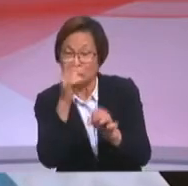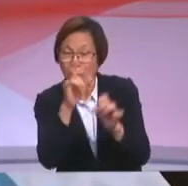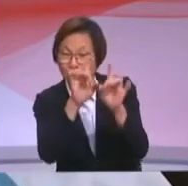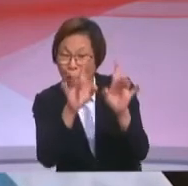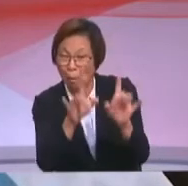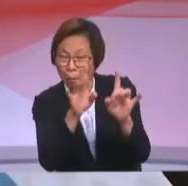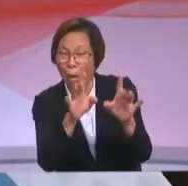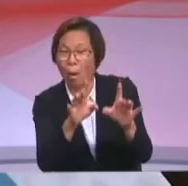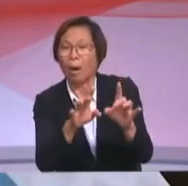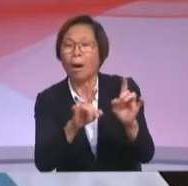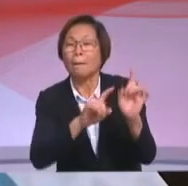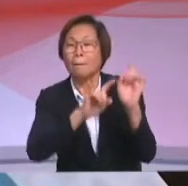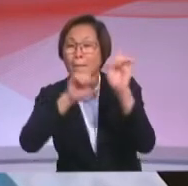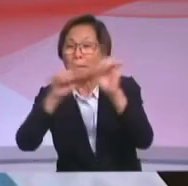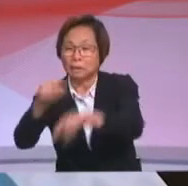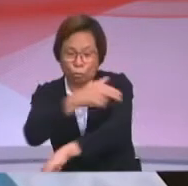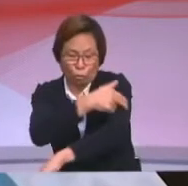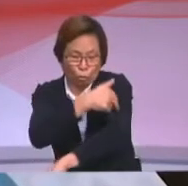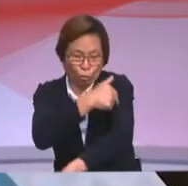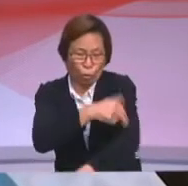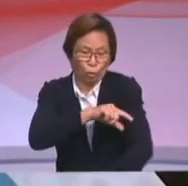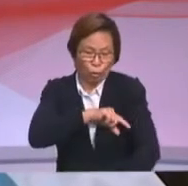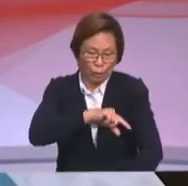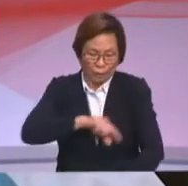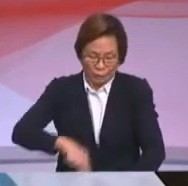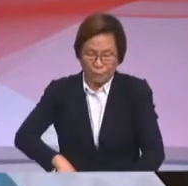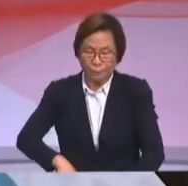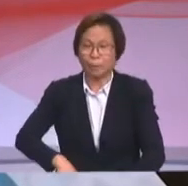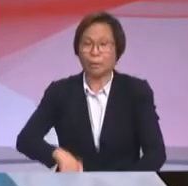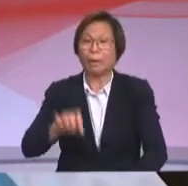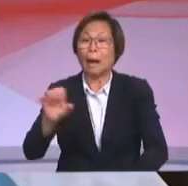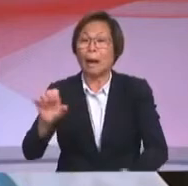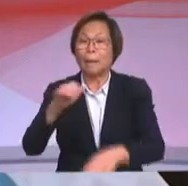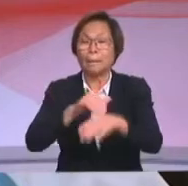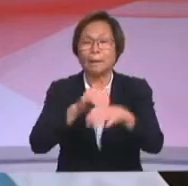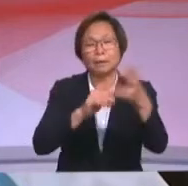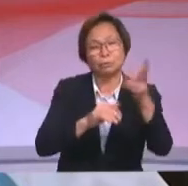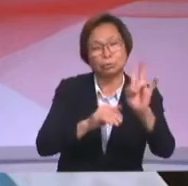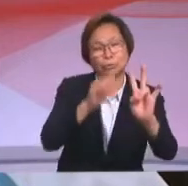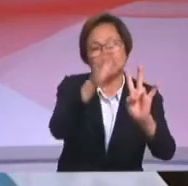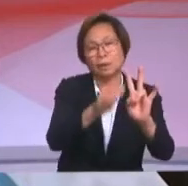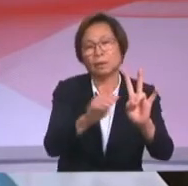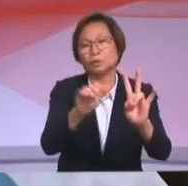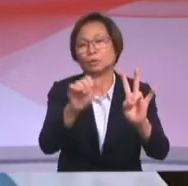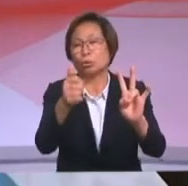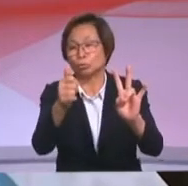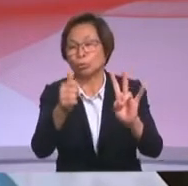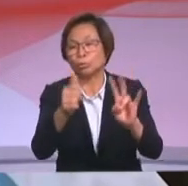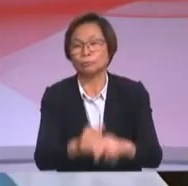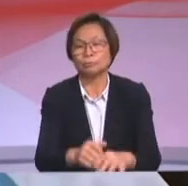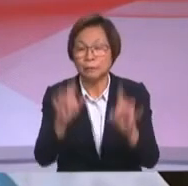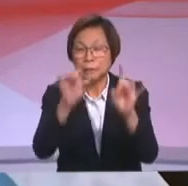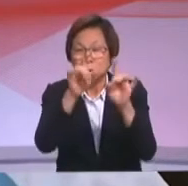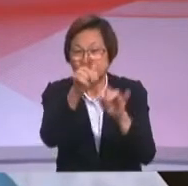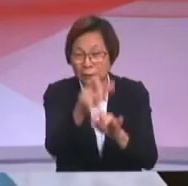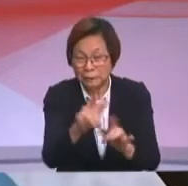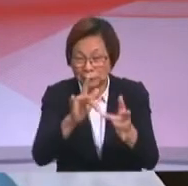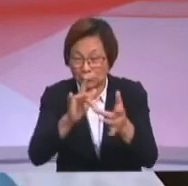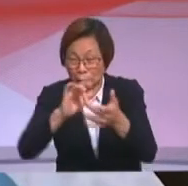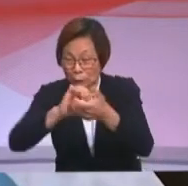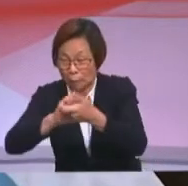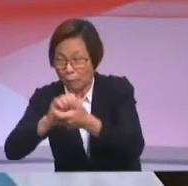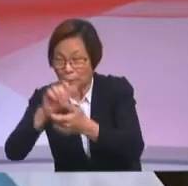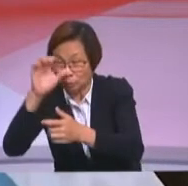saringan kemasukan ke ward di Hospital Queen Elizabeth pada 17 Oktober 2020. Saringan kontak rapat telah